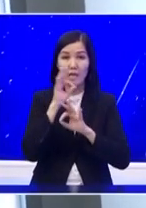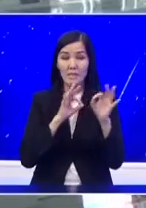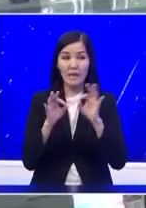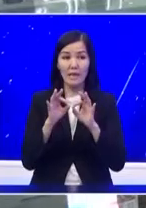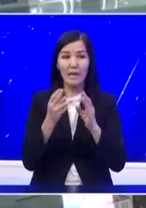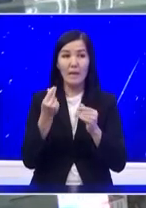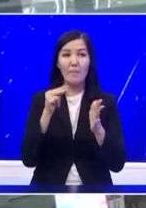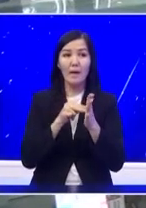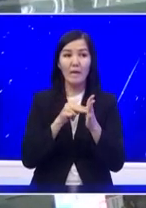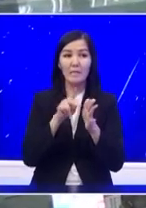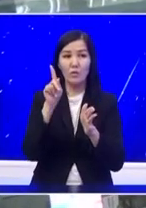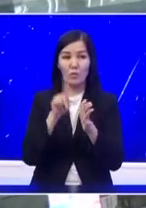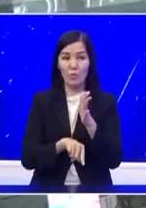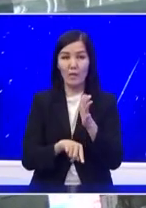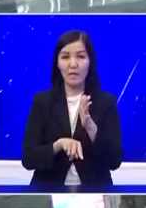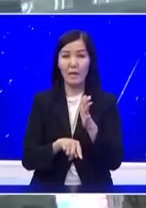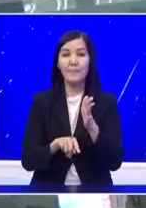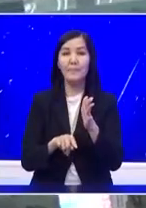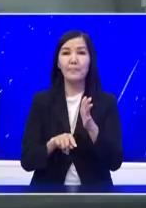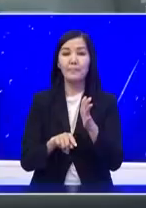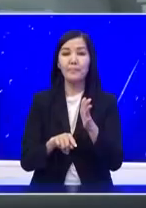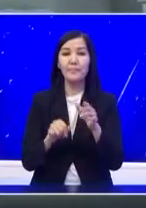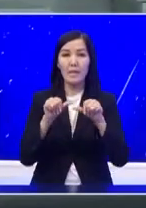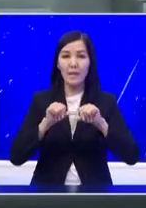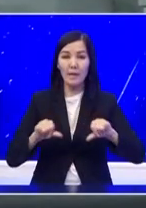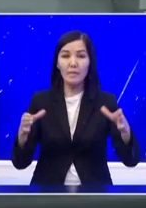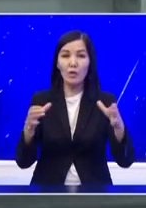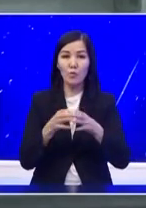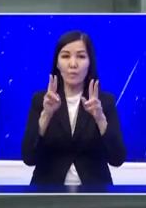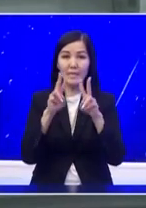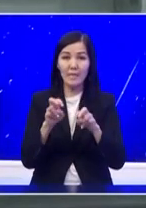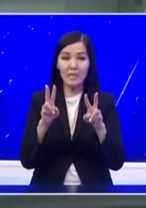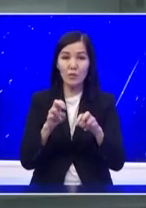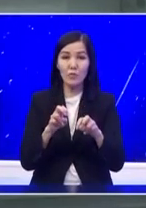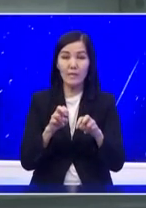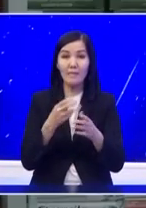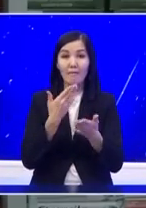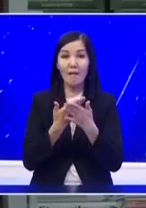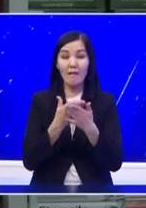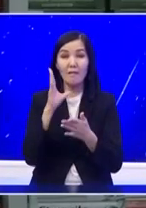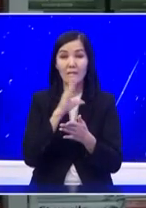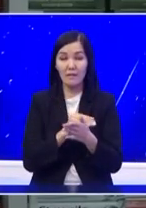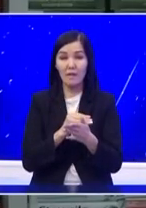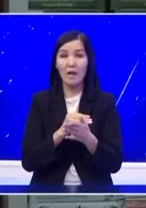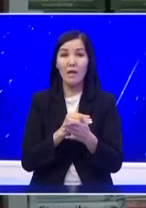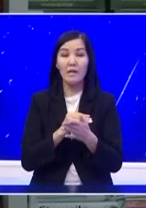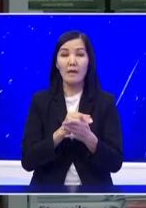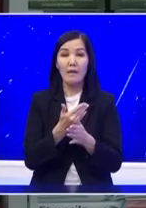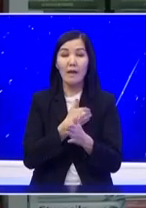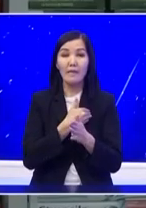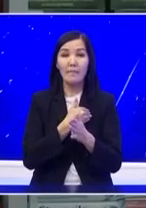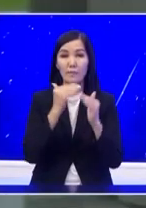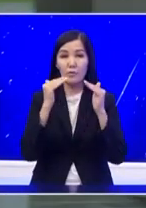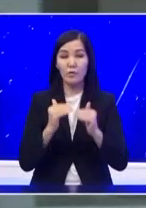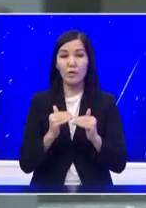дәріханалармен салыстырғанда ең төменгі баға осында. Комиссия тобы тексеру барысында осыған көз жеткізді. Десе де мұнда адамның температурасын